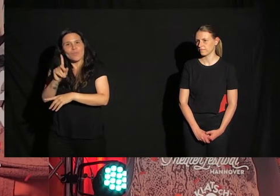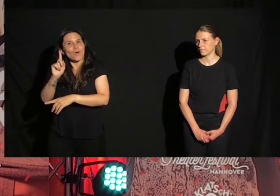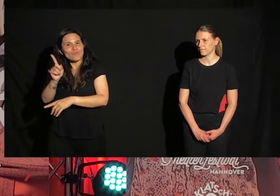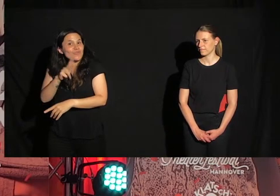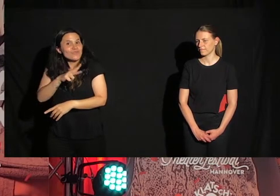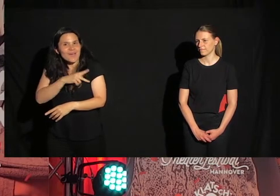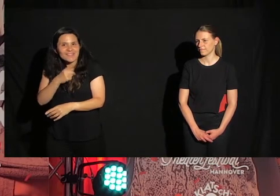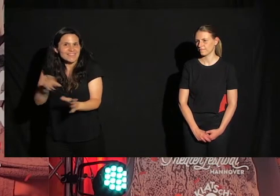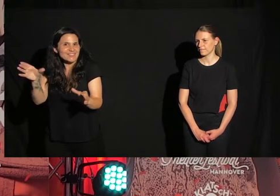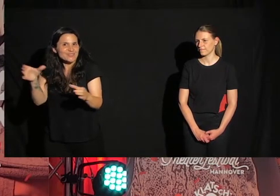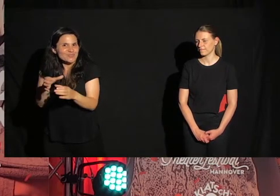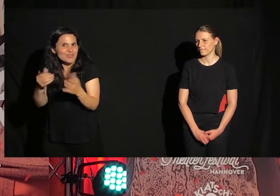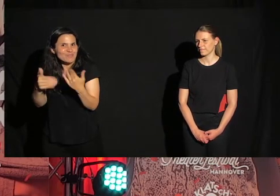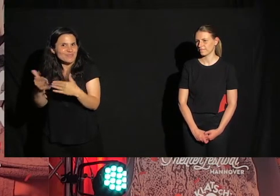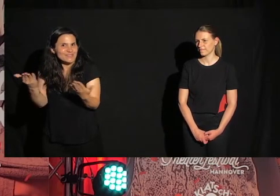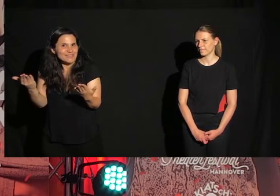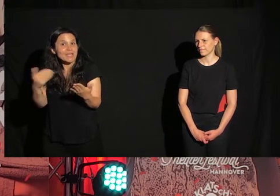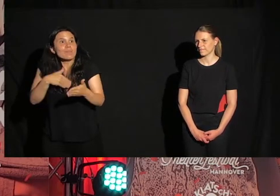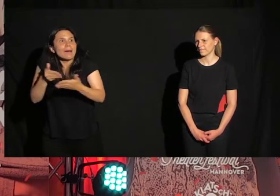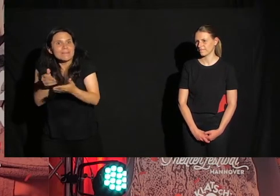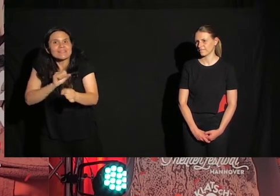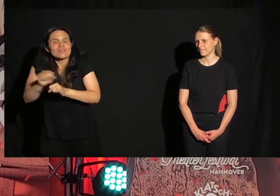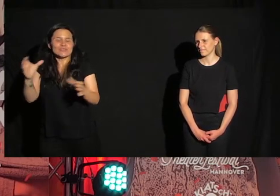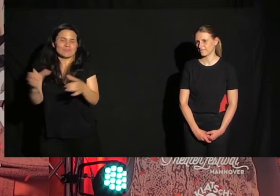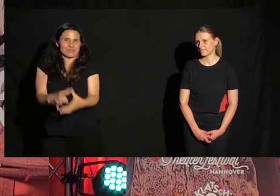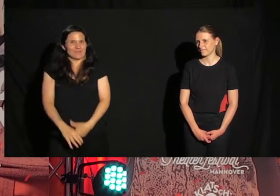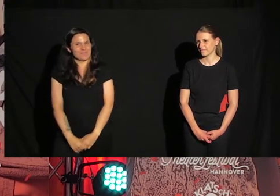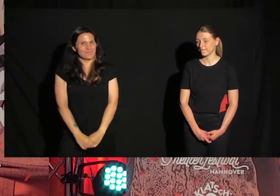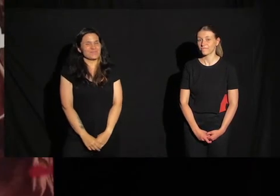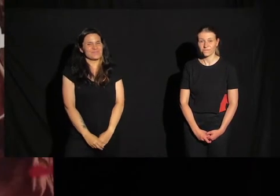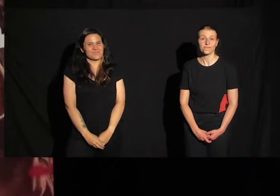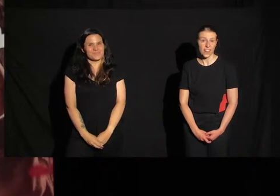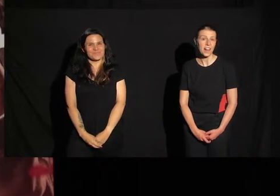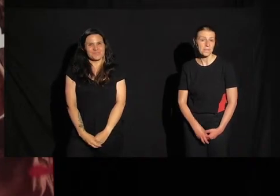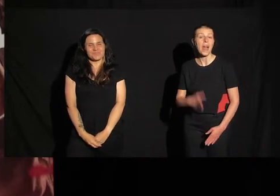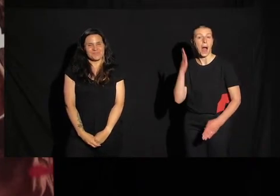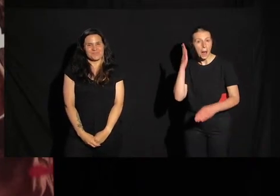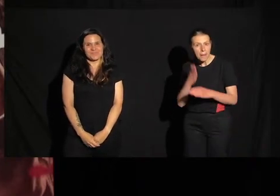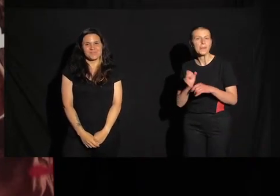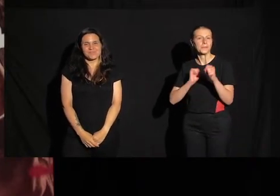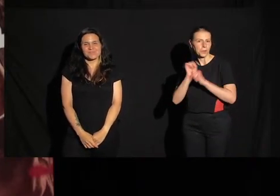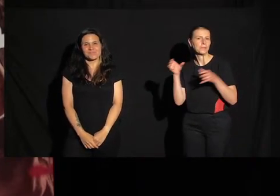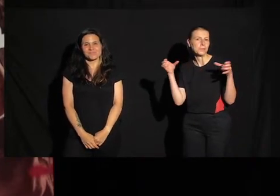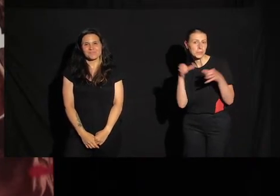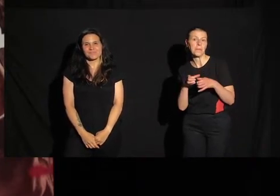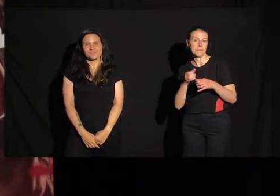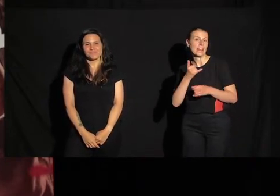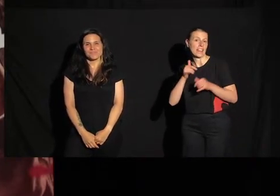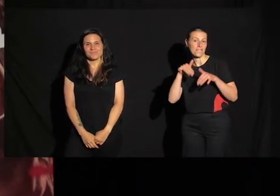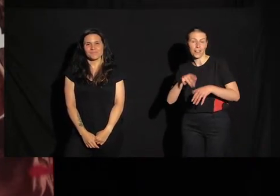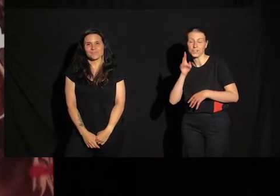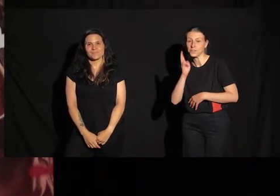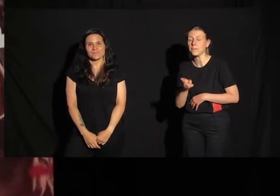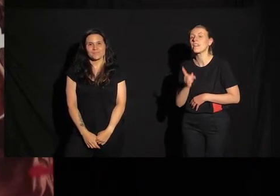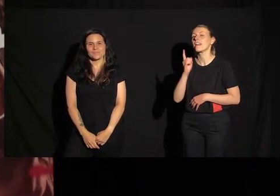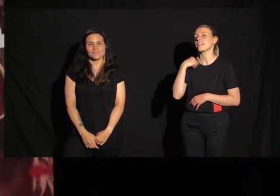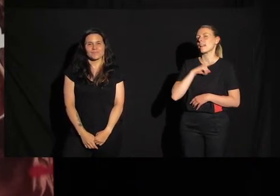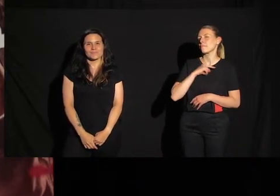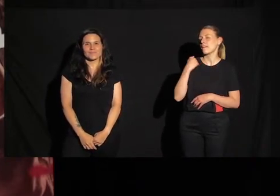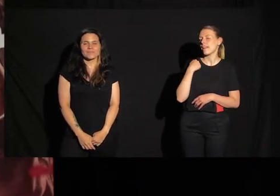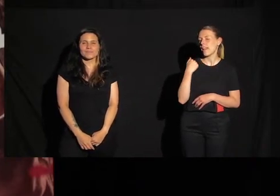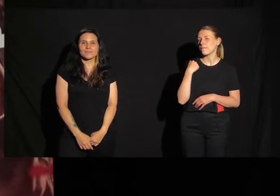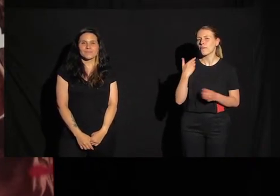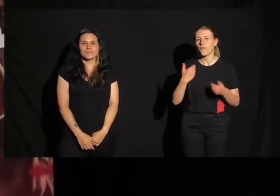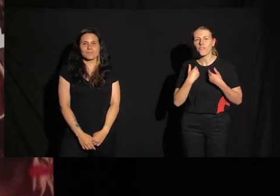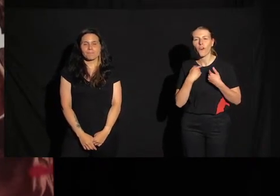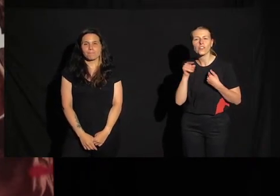zusammen, aber im Endeffekt doch zusammen. Also doch zusammen, auf jeden Fall. Was mich eben auch gefreut hat, Frieda, als du gesagt hast, dass